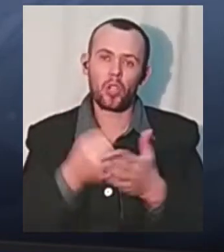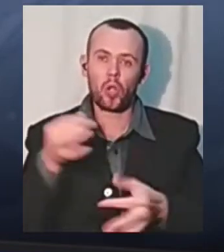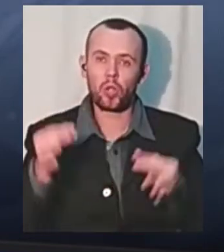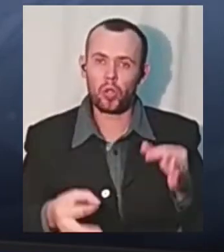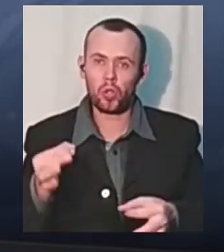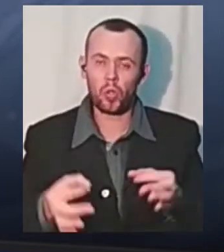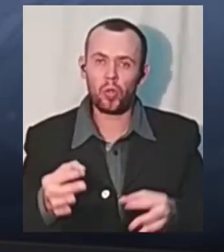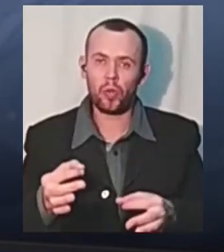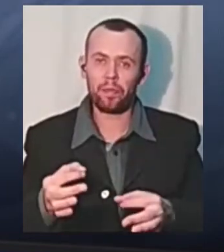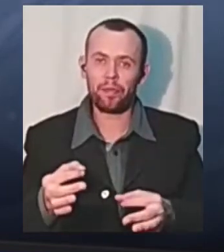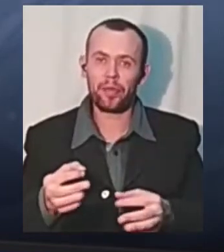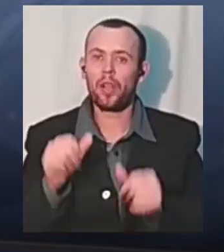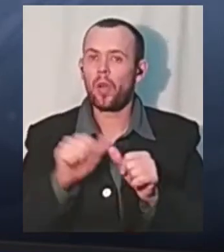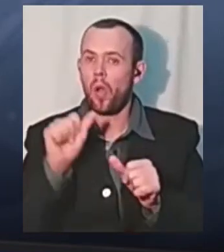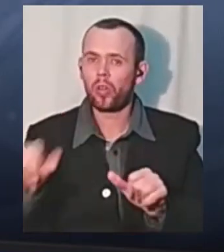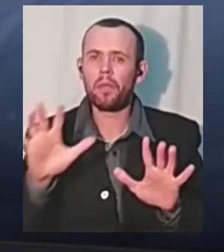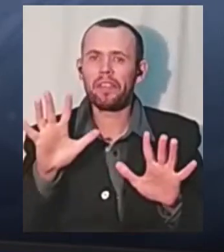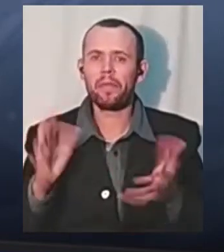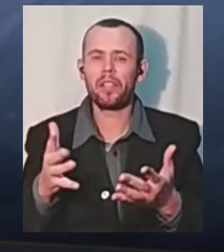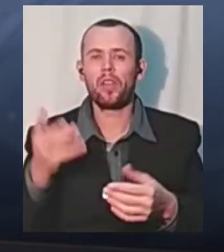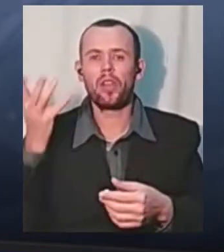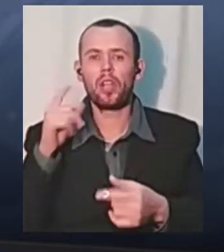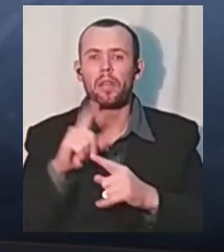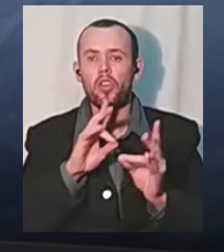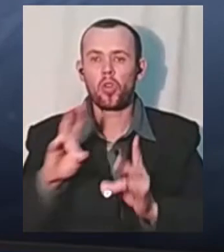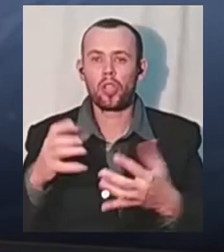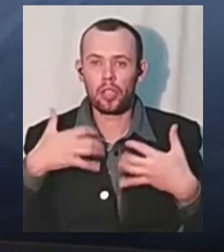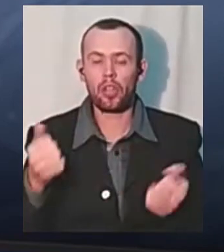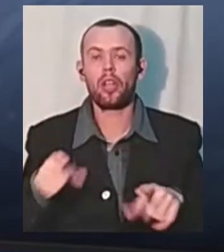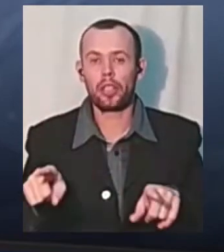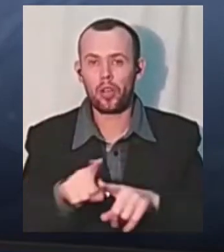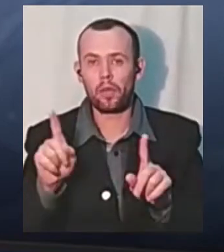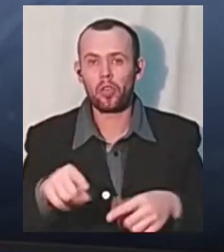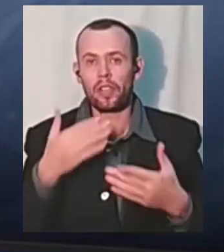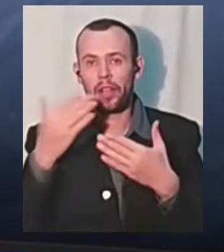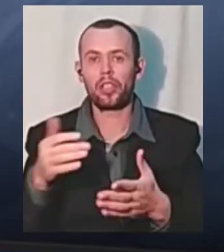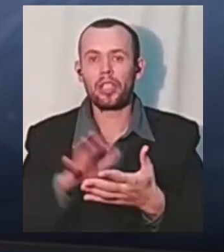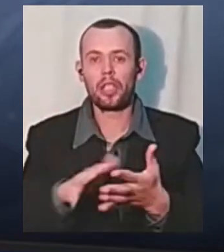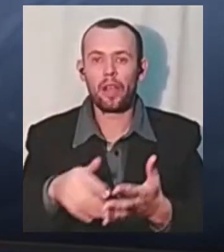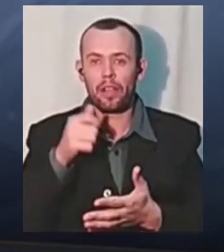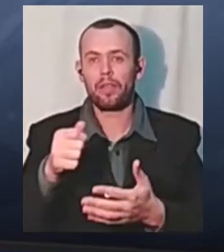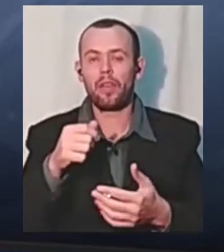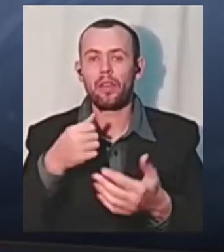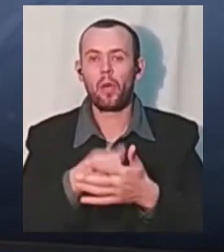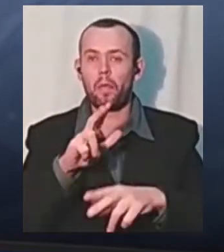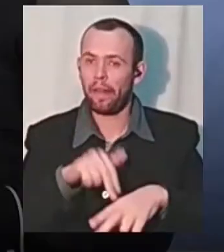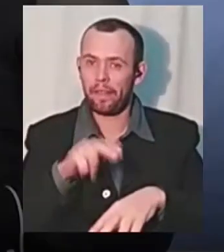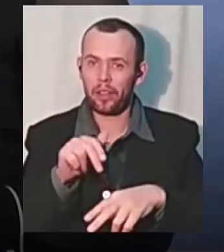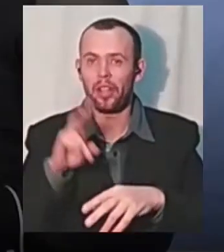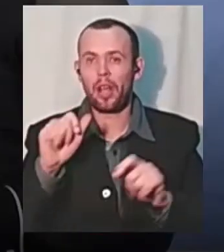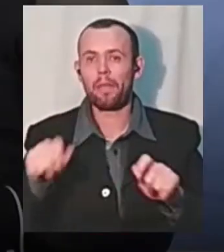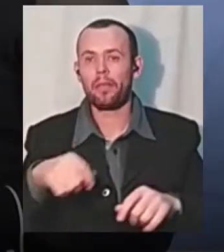В окремих випадках, коли завдано шкоду здоров'ю, також можна звертатися з заявами до правоохоронних органів для порушення кримінальної справи